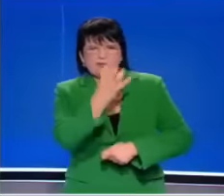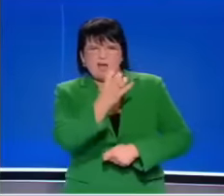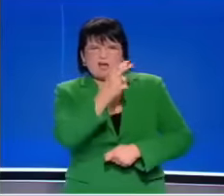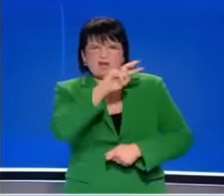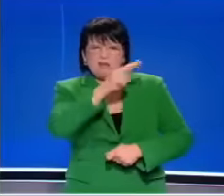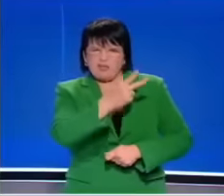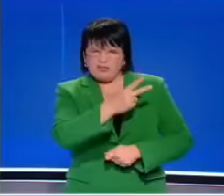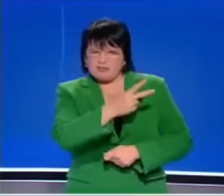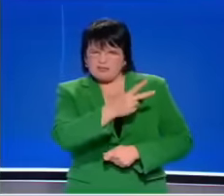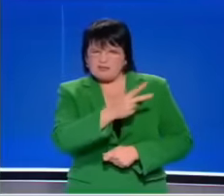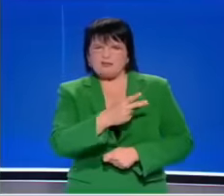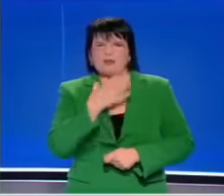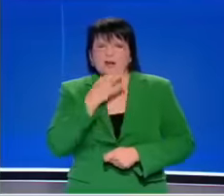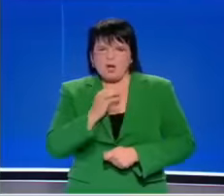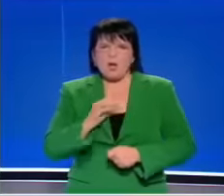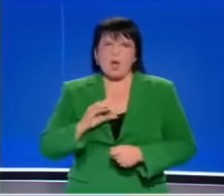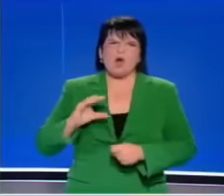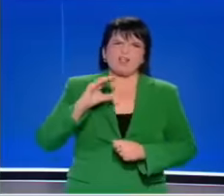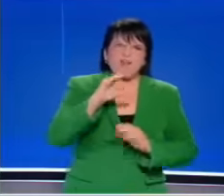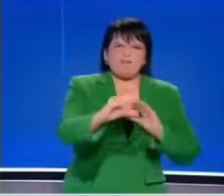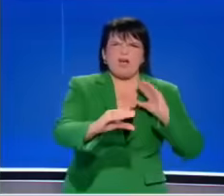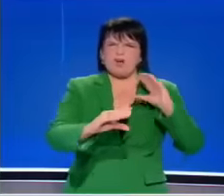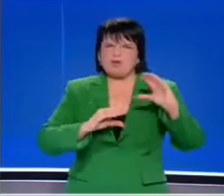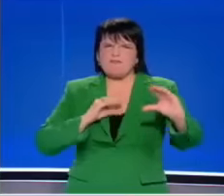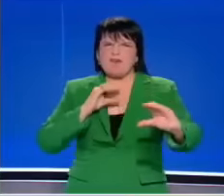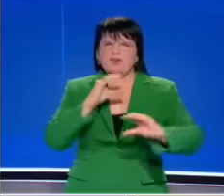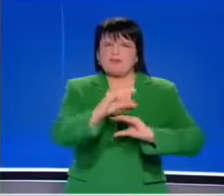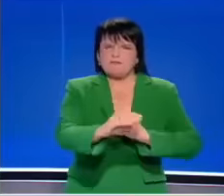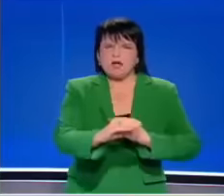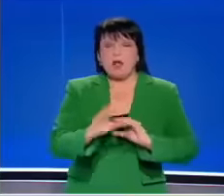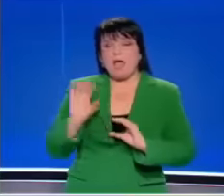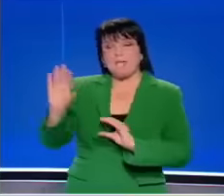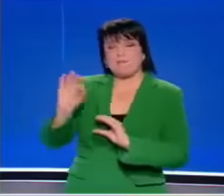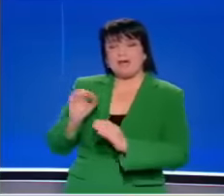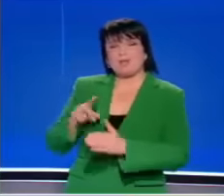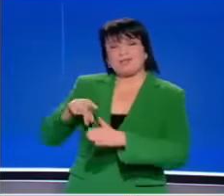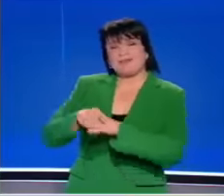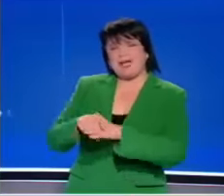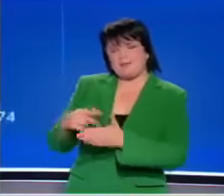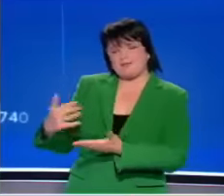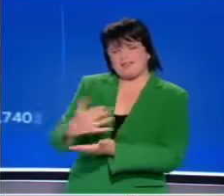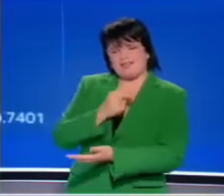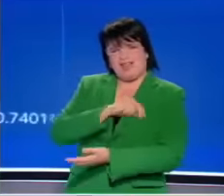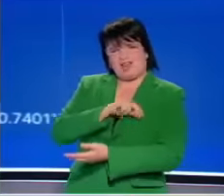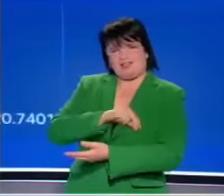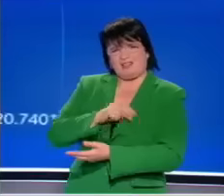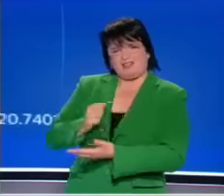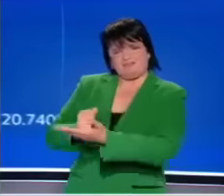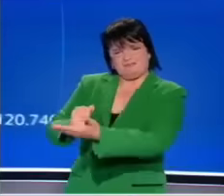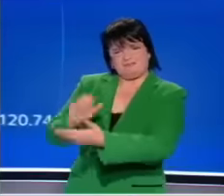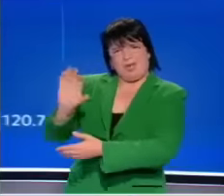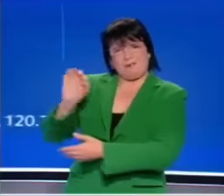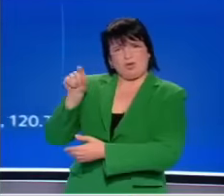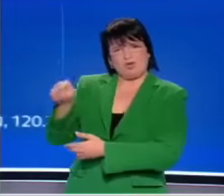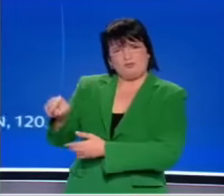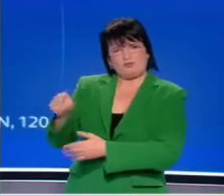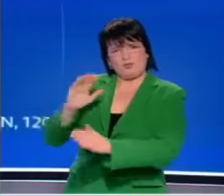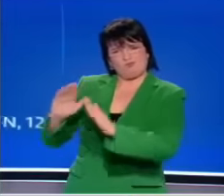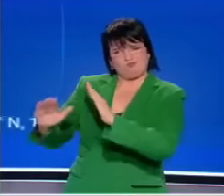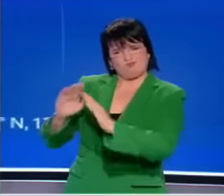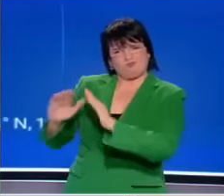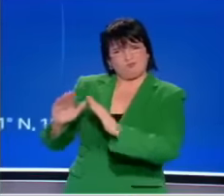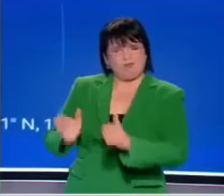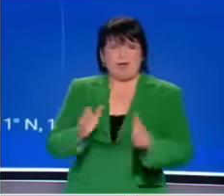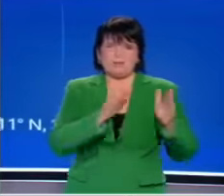δις με τις ανακεφαλαιώσεις που έχουμε κάνει επιλέγει τις τράπεζες και τη υπερκέρδη τους αντί να επιλέξει μια